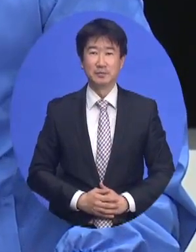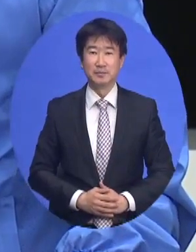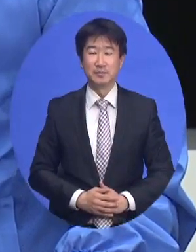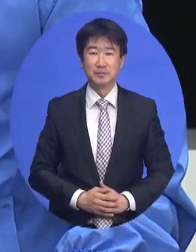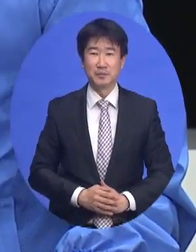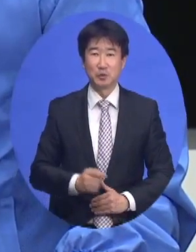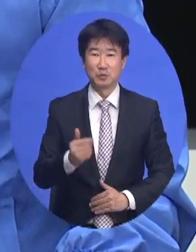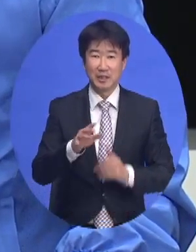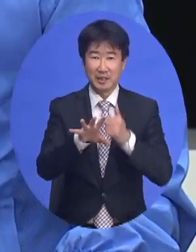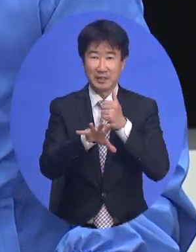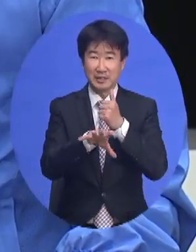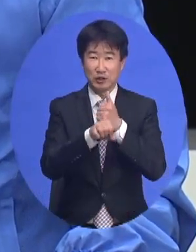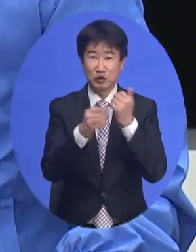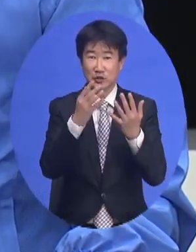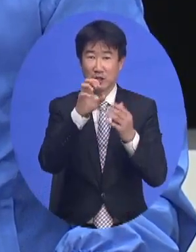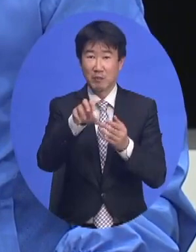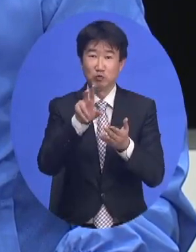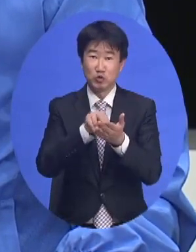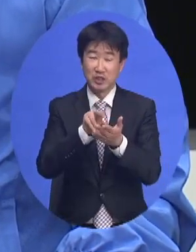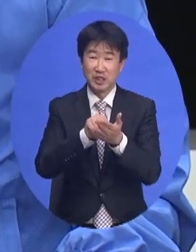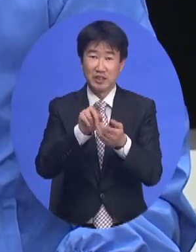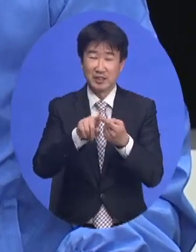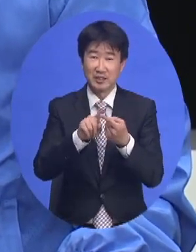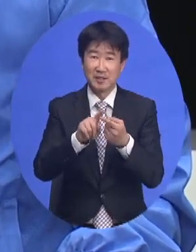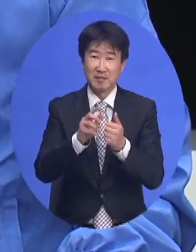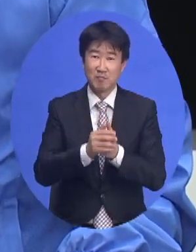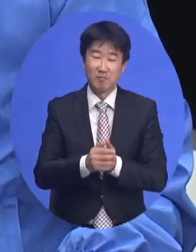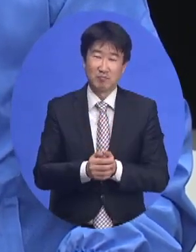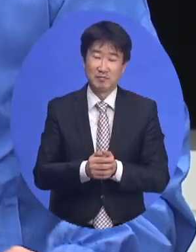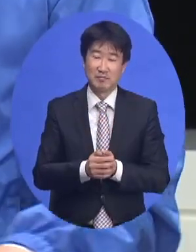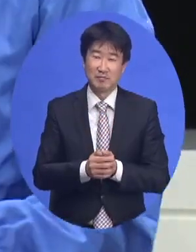아까 장유 쓰레기 소각장 문제에 대해서 마치